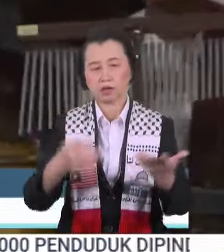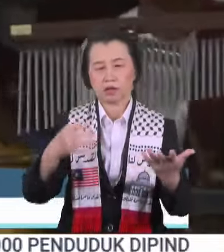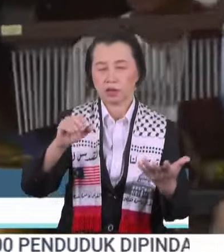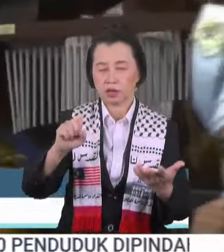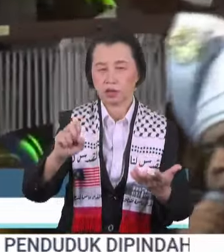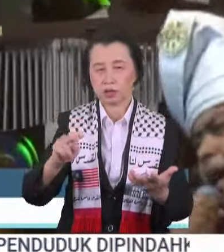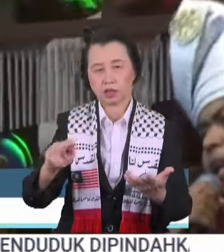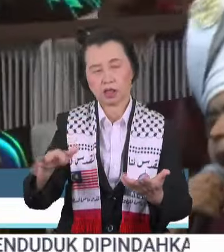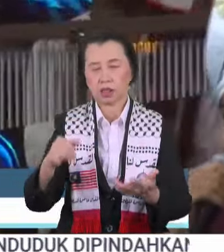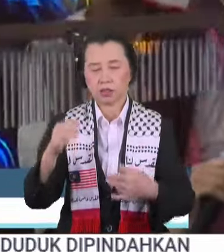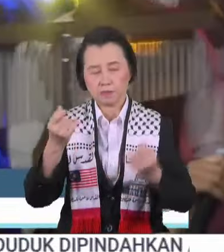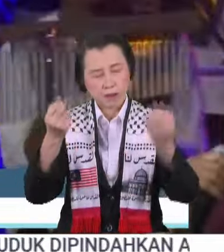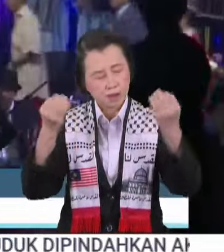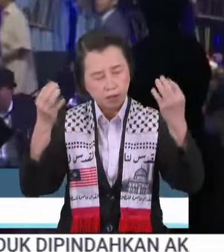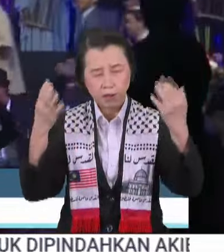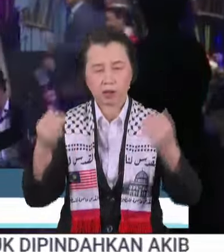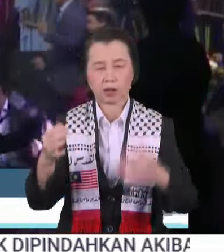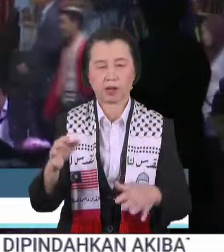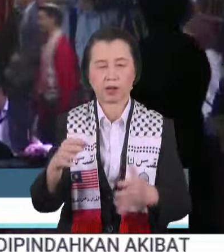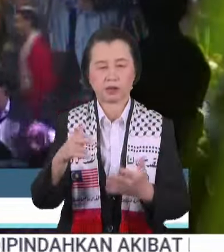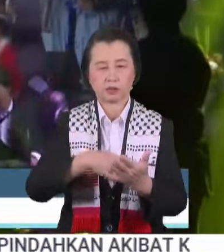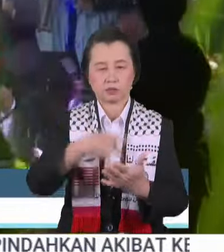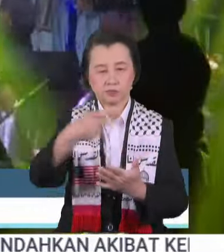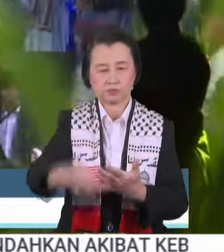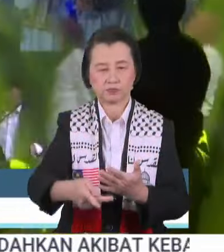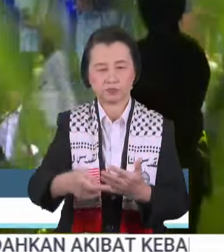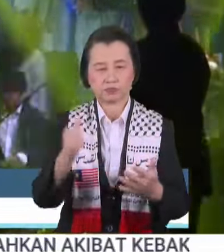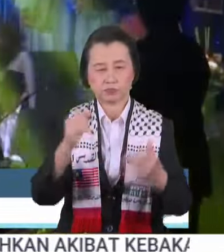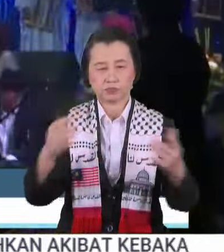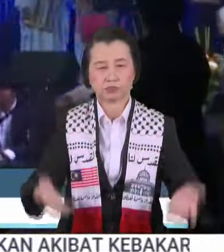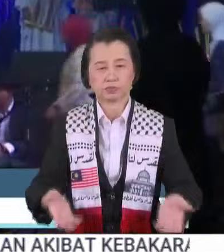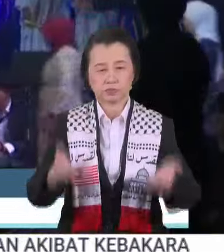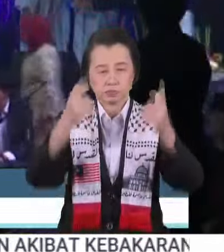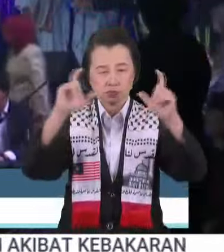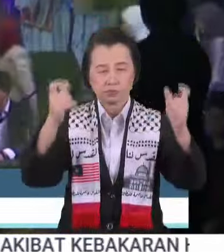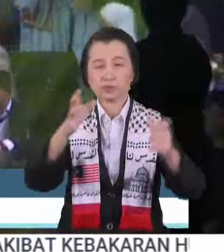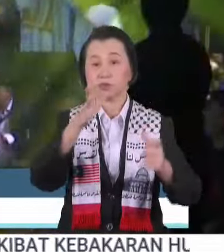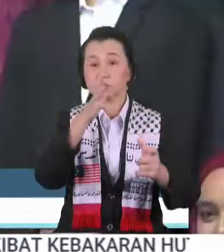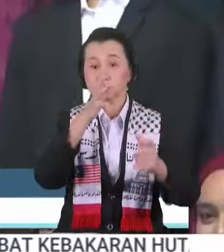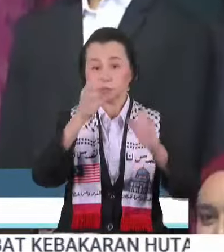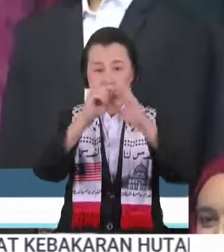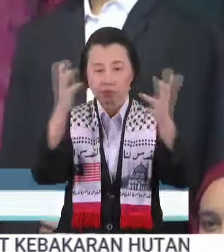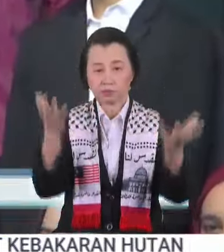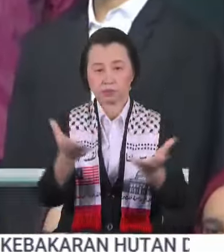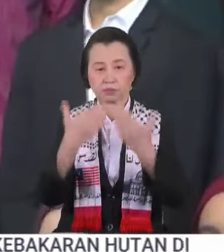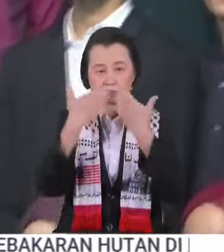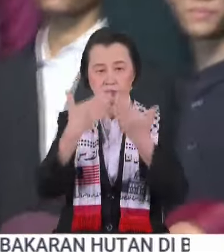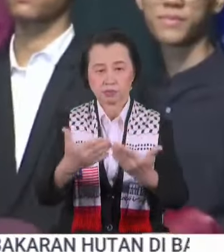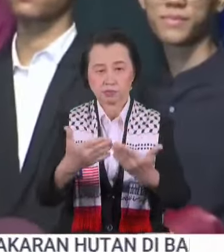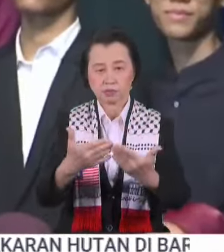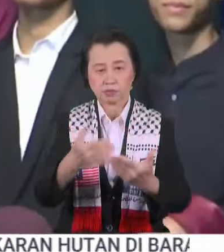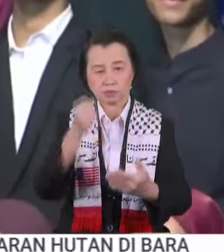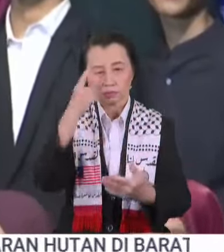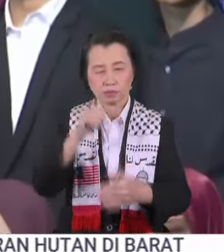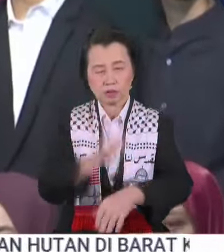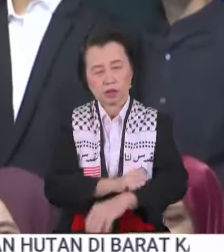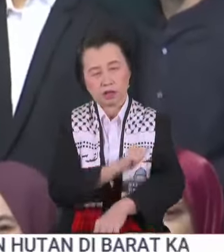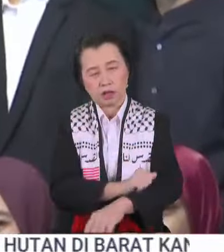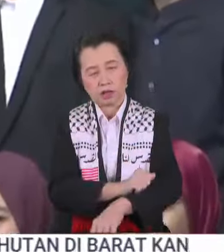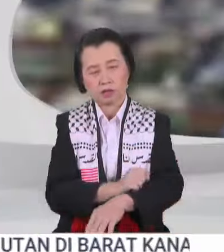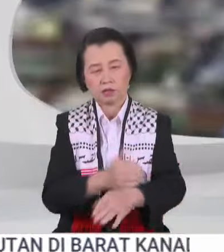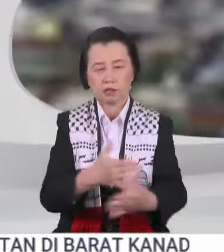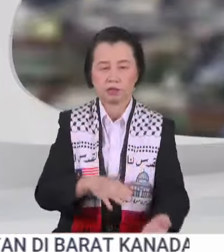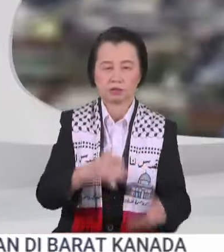Kumpulan Pemuzik dan Perkusi. Sambutan mengangkat tema Hari Ibu Sedunia bagi menghargai dan mengingati pengorbanan seorang